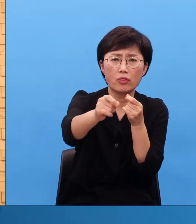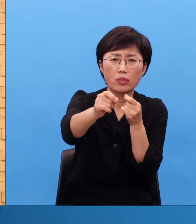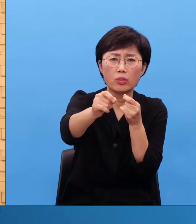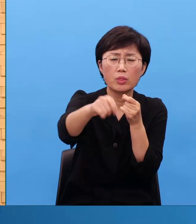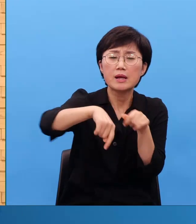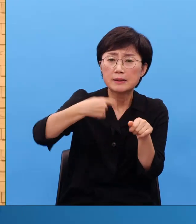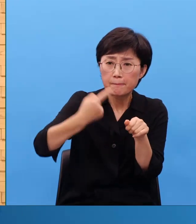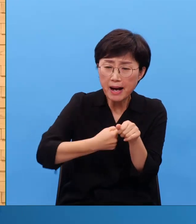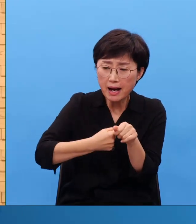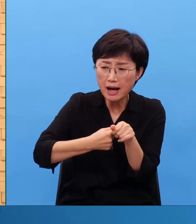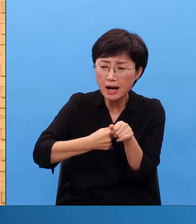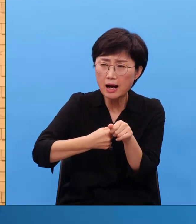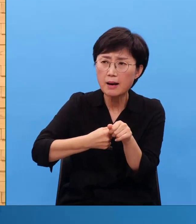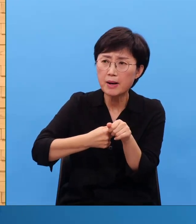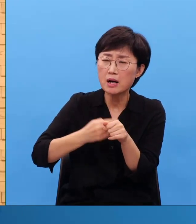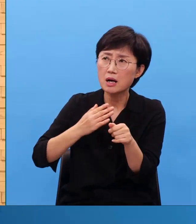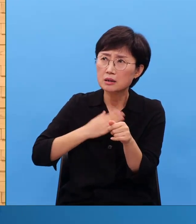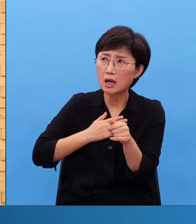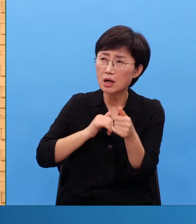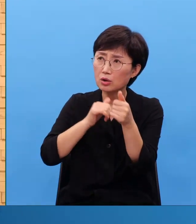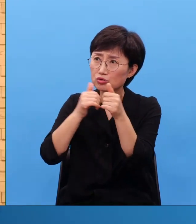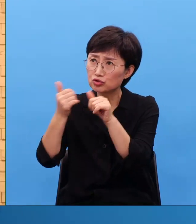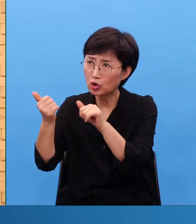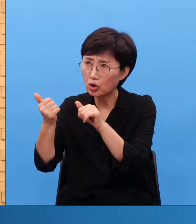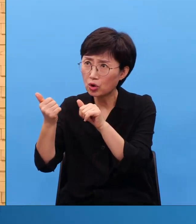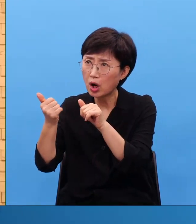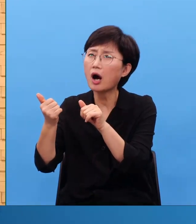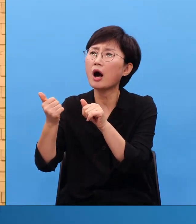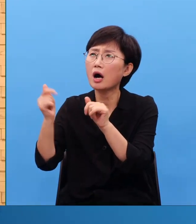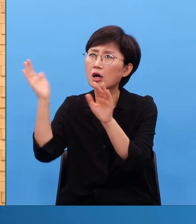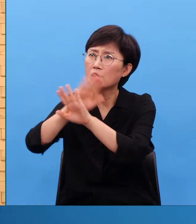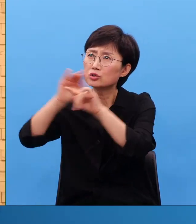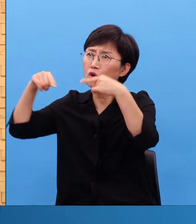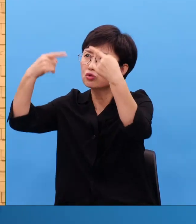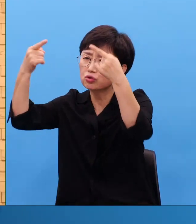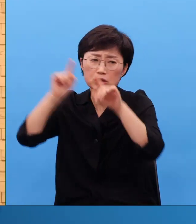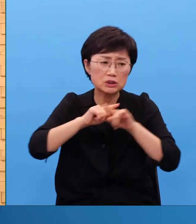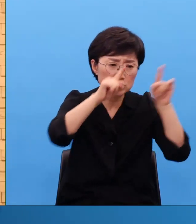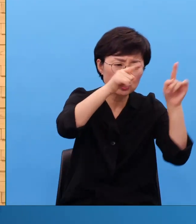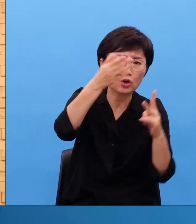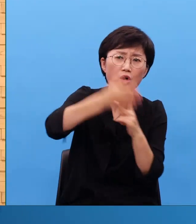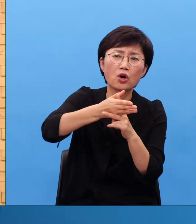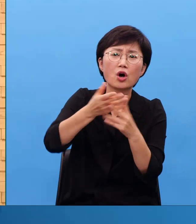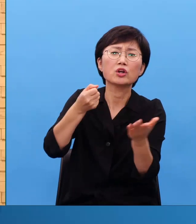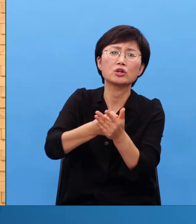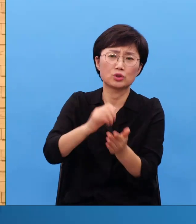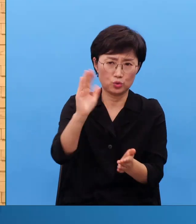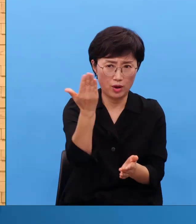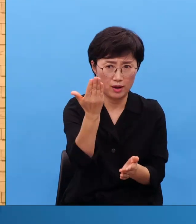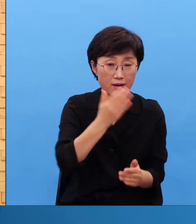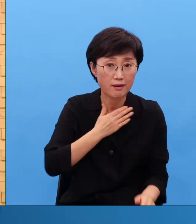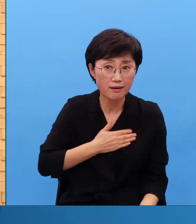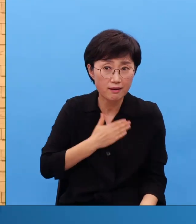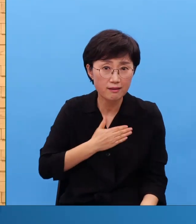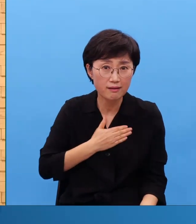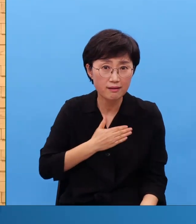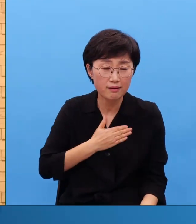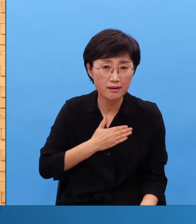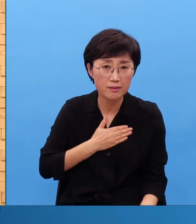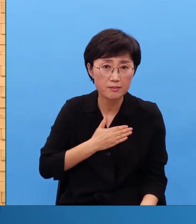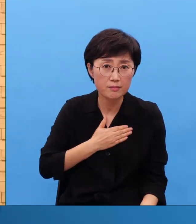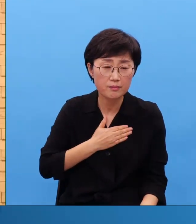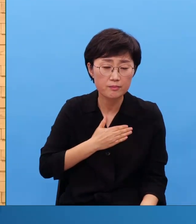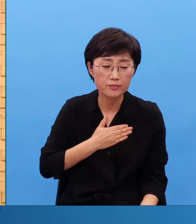중요합니다. That's how important your life 우리 인간이 is. 이만큼 중요하다. And that's how important man 오늘 뭣도 is. 모르게 삽니다. And 여러분 멍하게 있으면요. 나중에 여러분 영혼